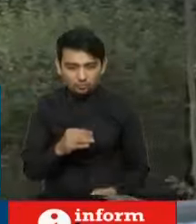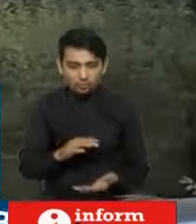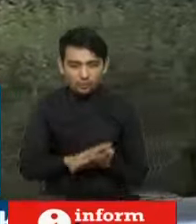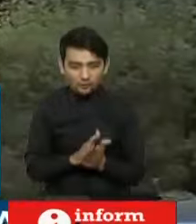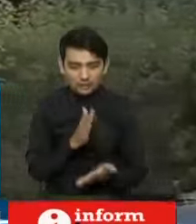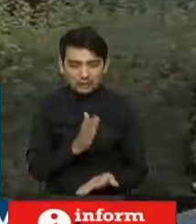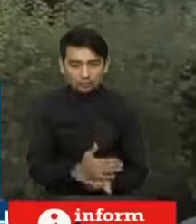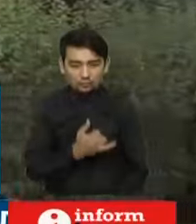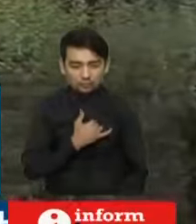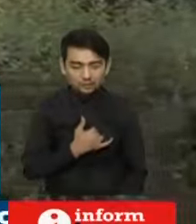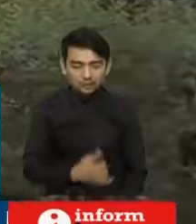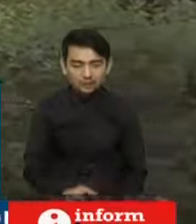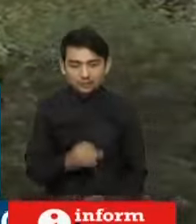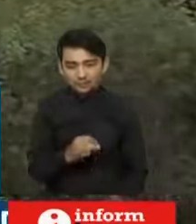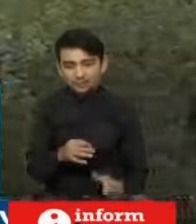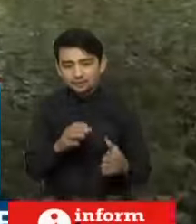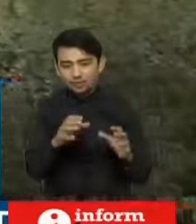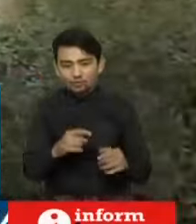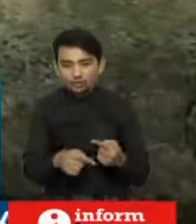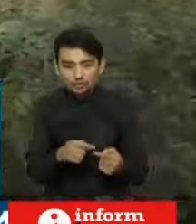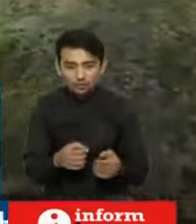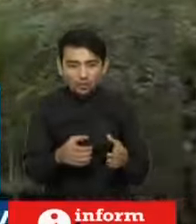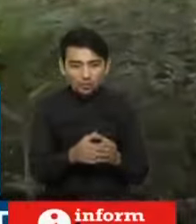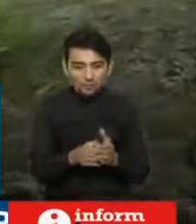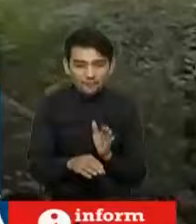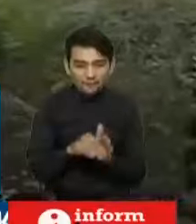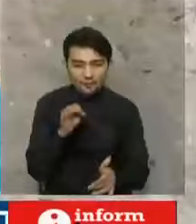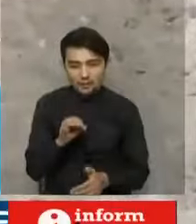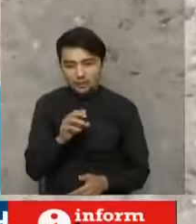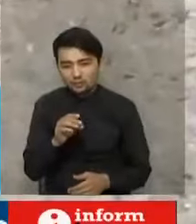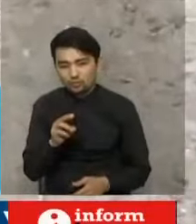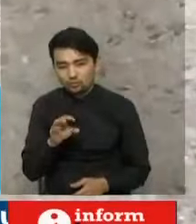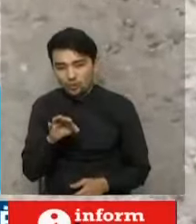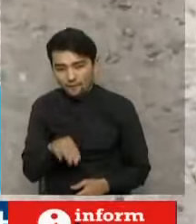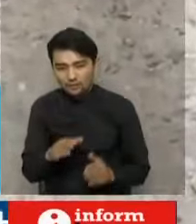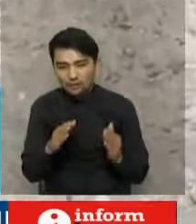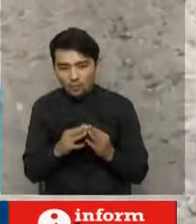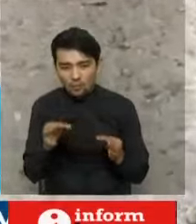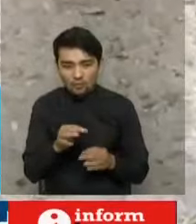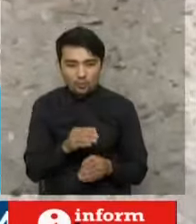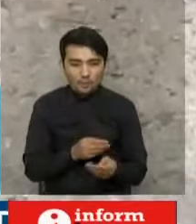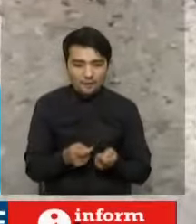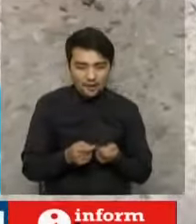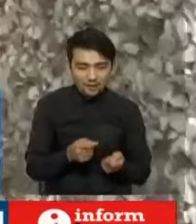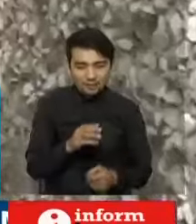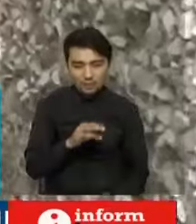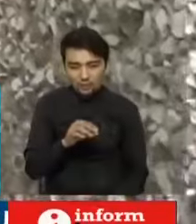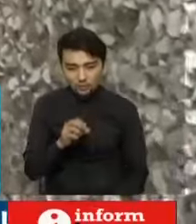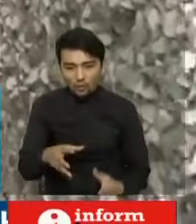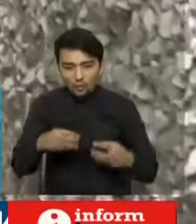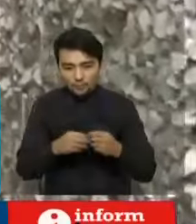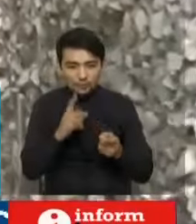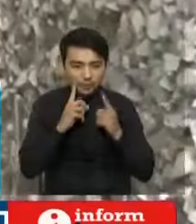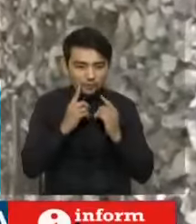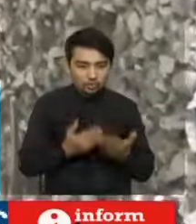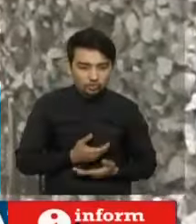Договор есть. По закону выбирать обслуживающую компанию, назначать совет дома и управление объектом кондоминиума должны на общем собрании жильцов.